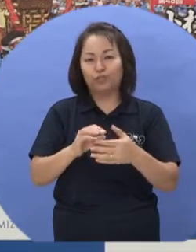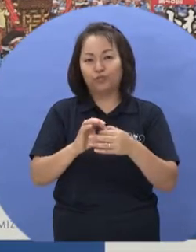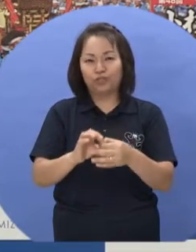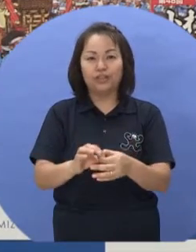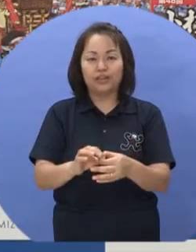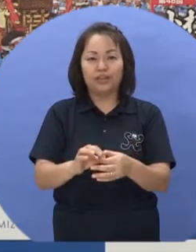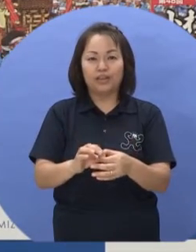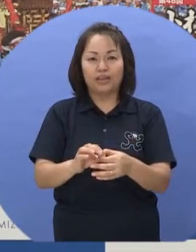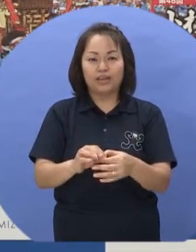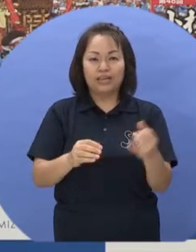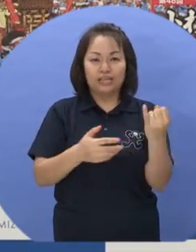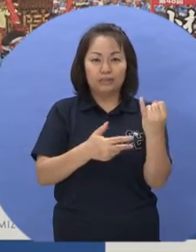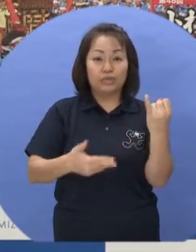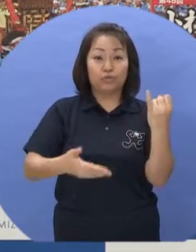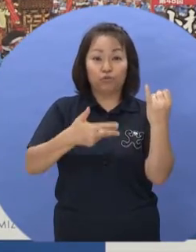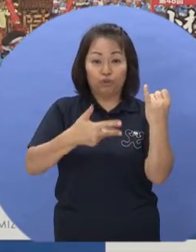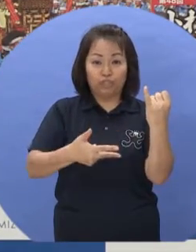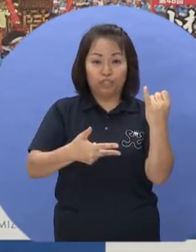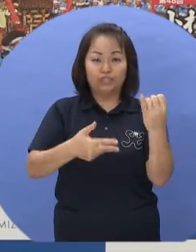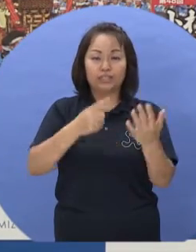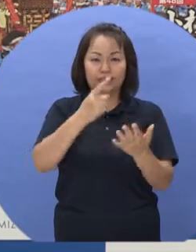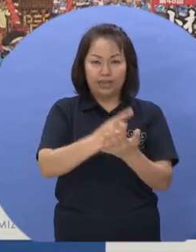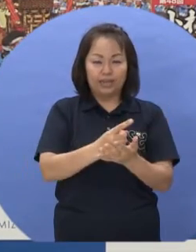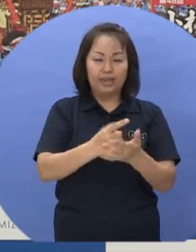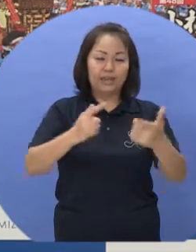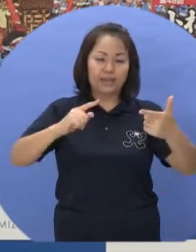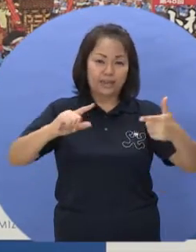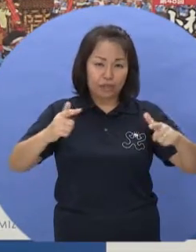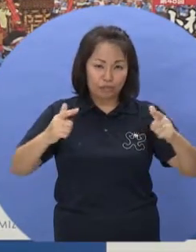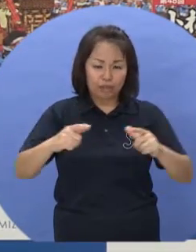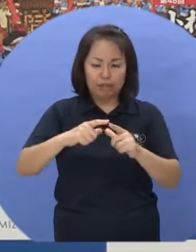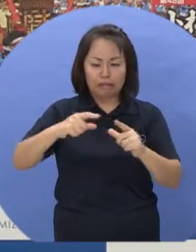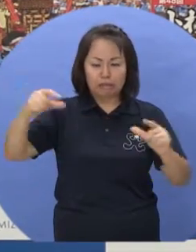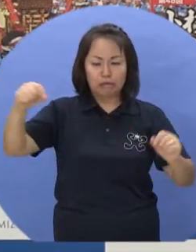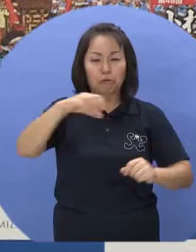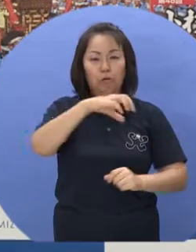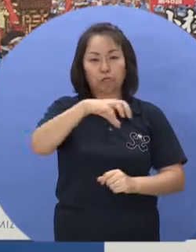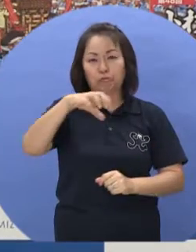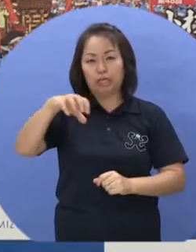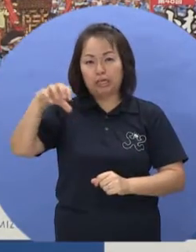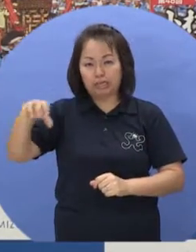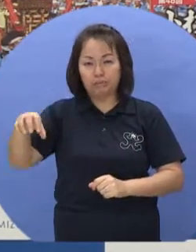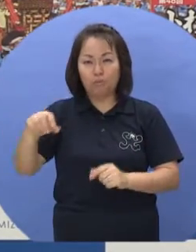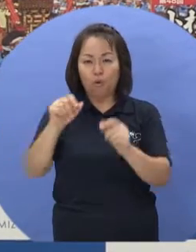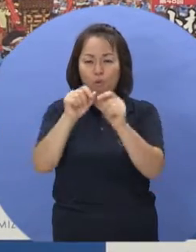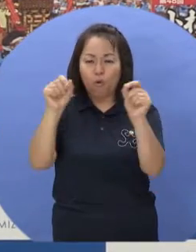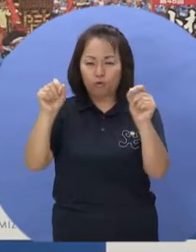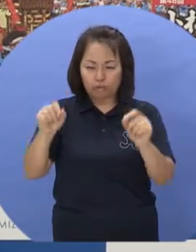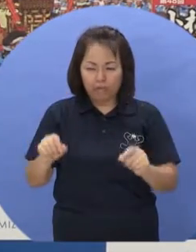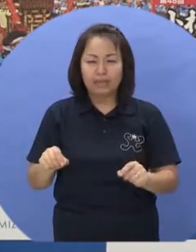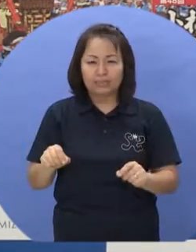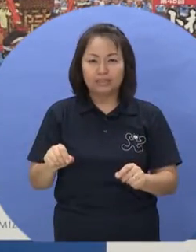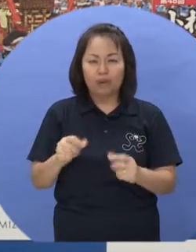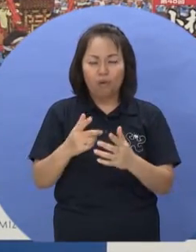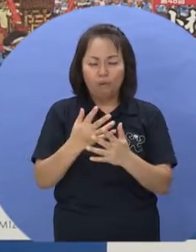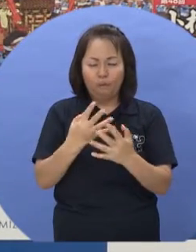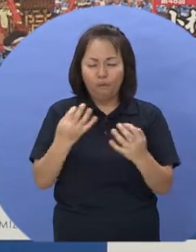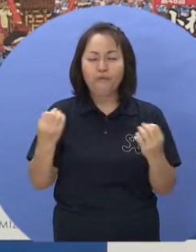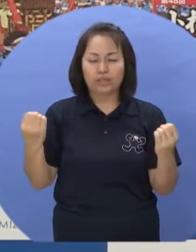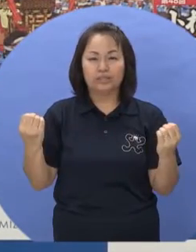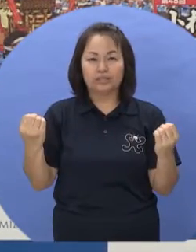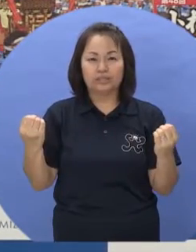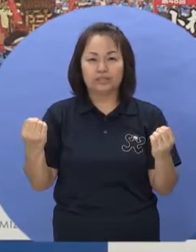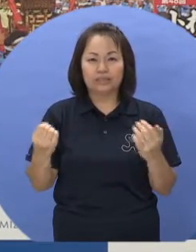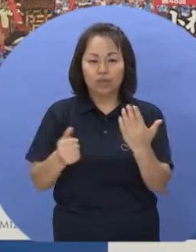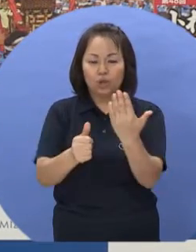これは本市においてといいますか、全国的にも問題課題となっておりますが、不登校の